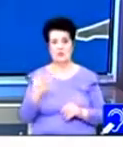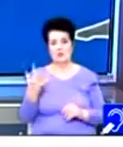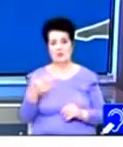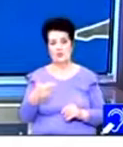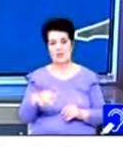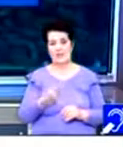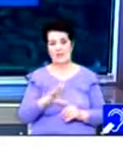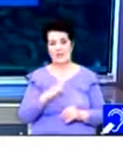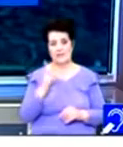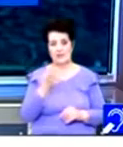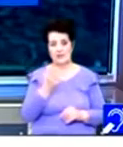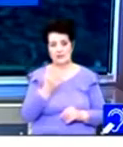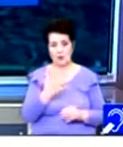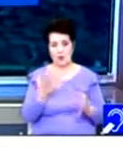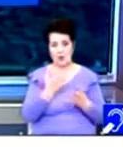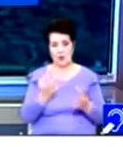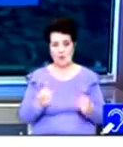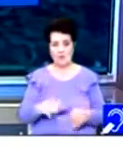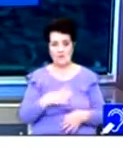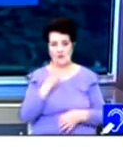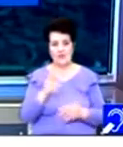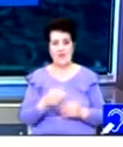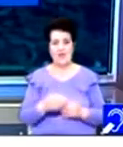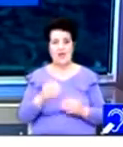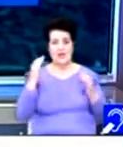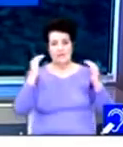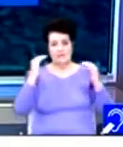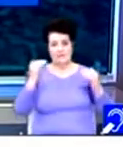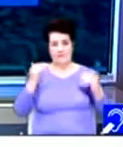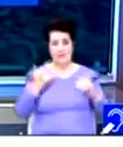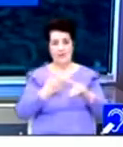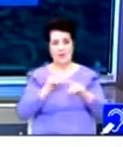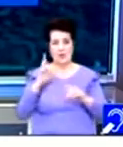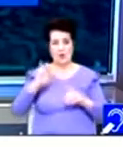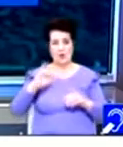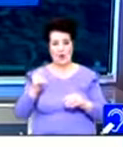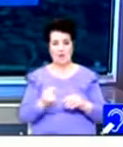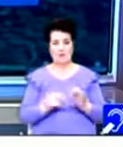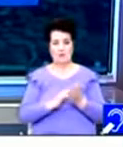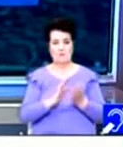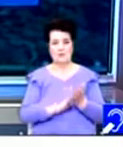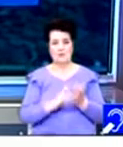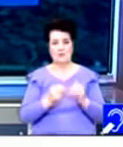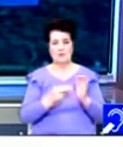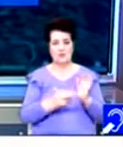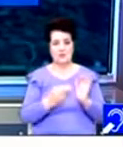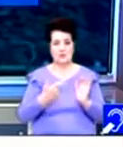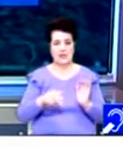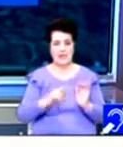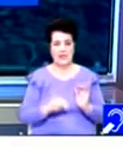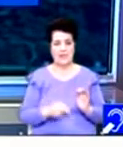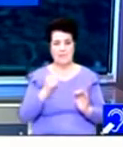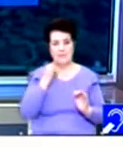25 de grade. La Chișinău, în această noapte, cerul va fi acoperit parțial de nori și se va înregistra o minimă de 17 grade